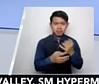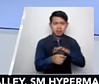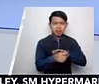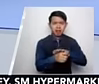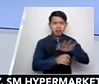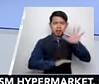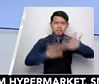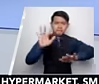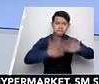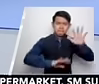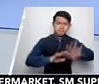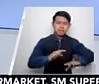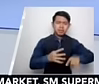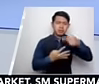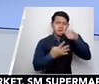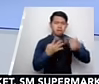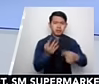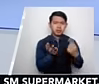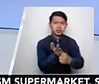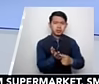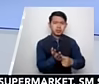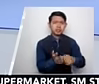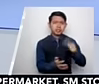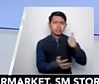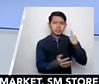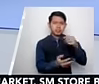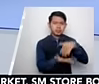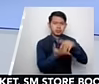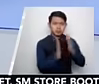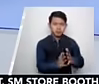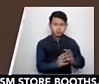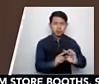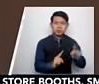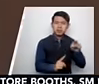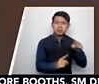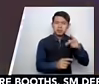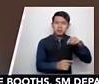siyang magbigay ng pahayag. Balitang hatid ni James Agustin.